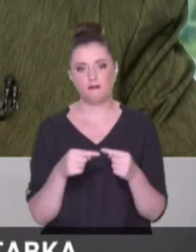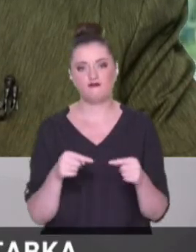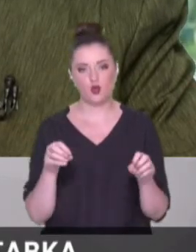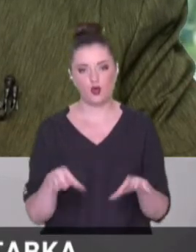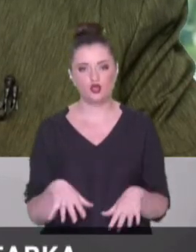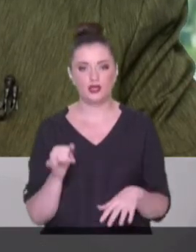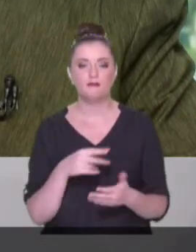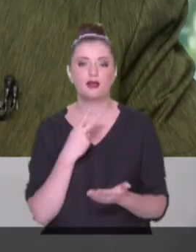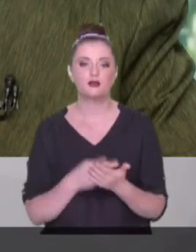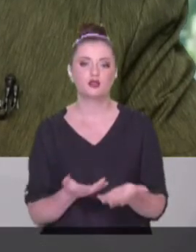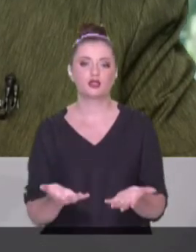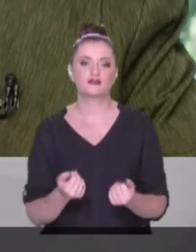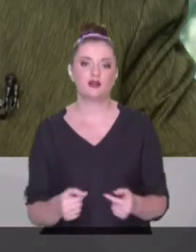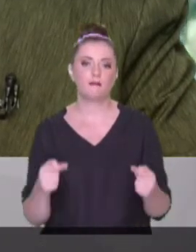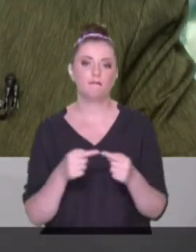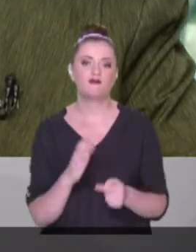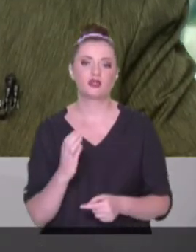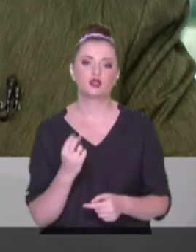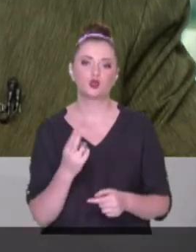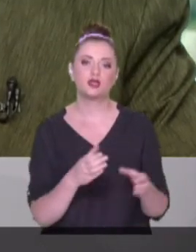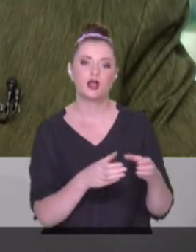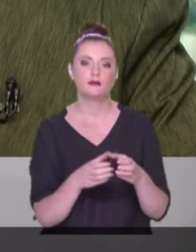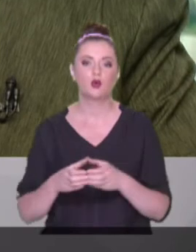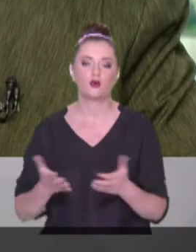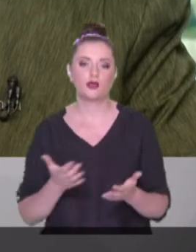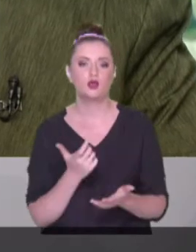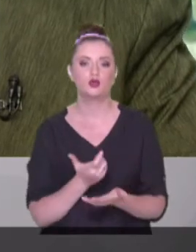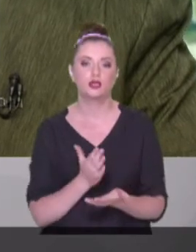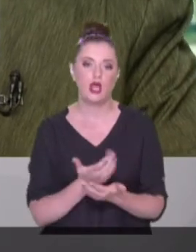само передбачає схвалення певними соціальними групами, які є дуже